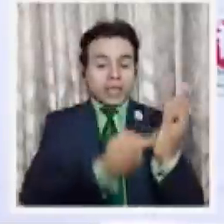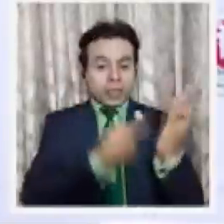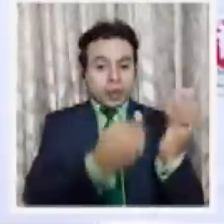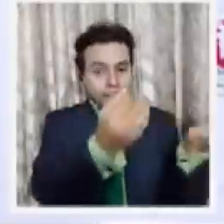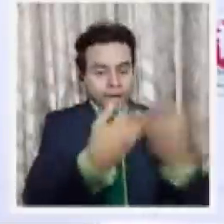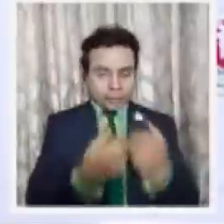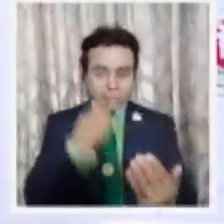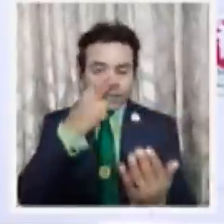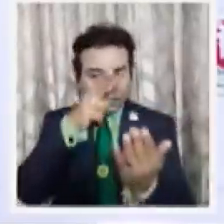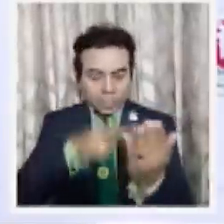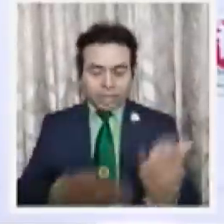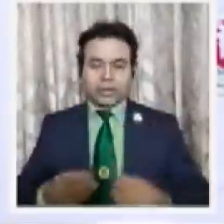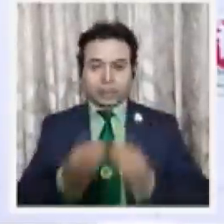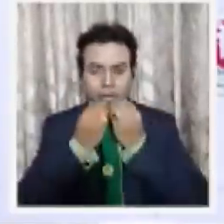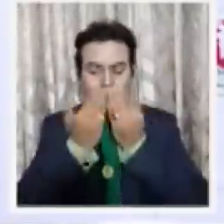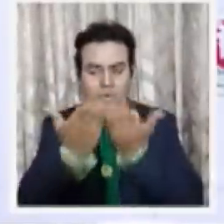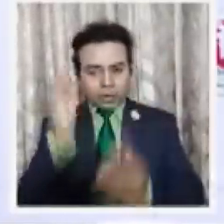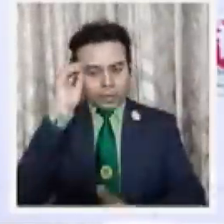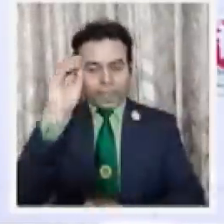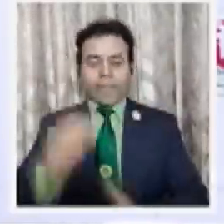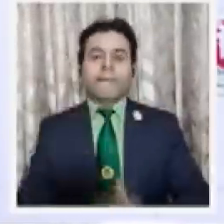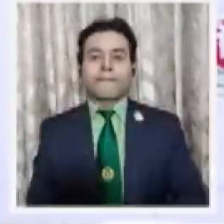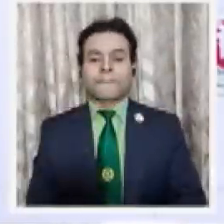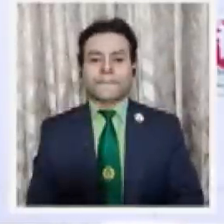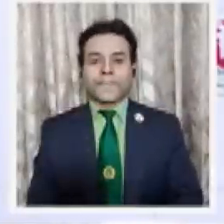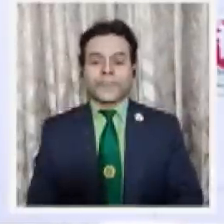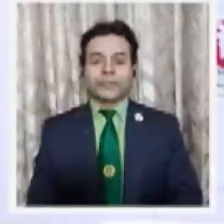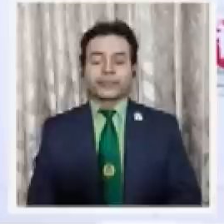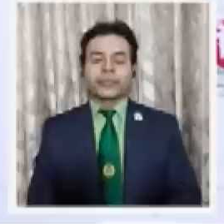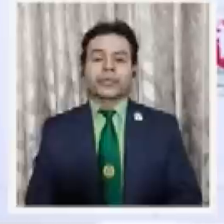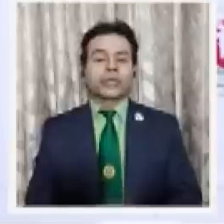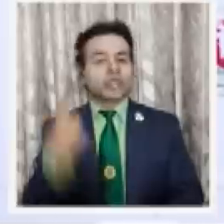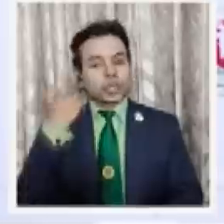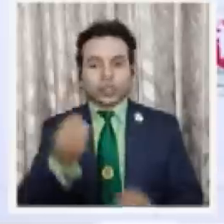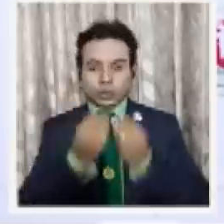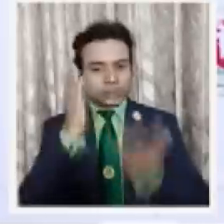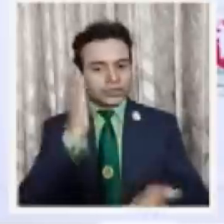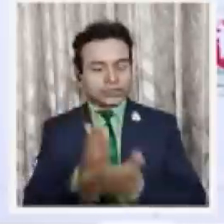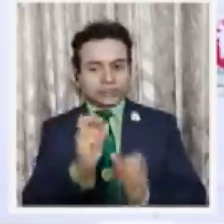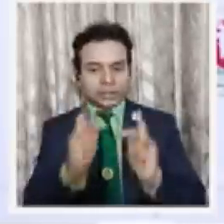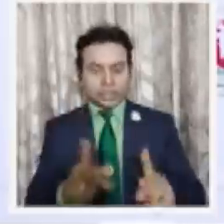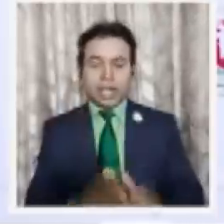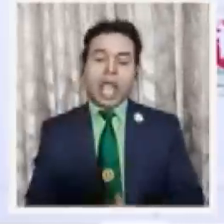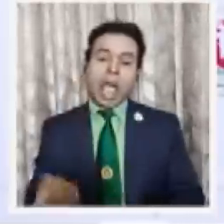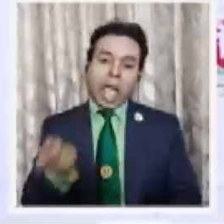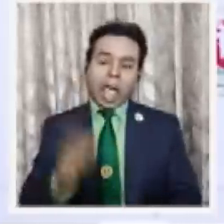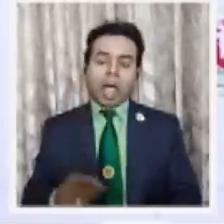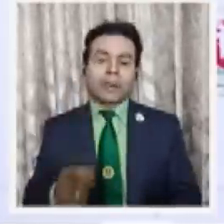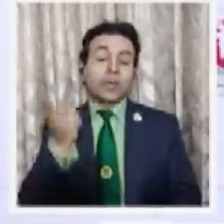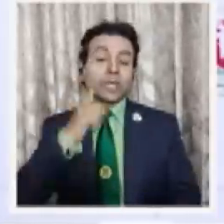5,97,583 জন। দক্ষিণ পূর্ব এশিয়া পরিস্থিতি এবং বিশ্ব পরিস্থিতি সংগ্রহ করা হয়েছে বিশ্ব স্বাস্থ্য সংস্থা সিচুয়েশন